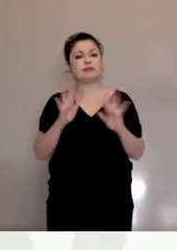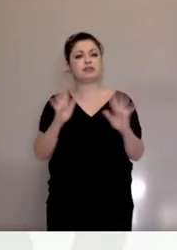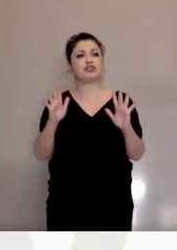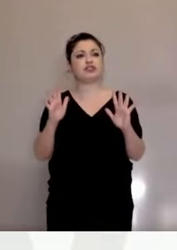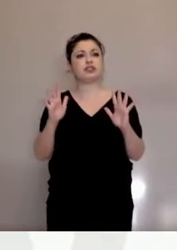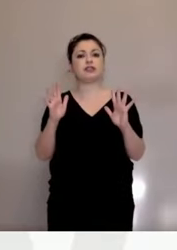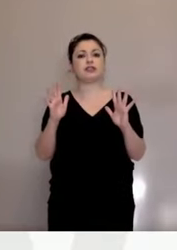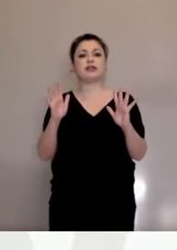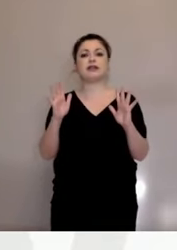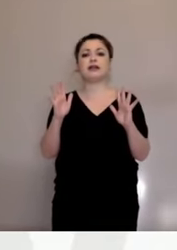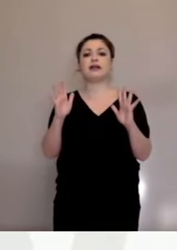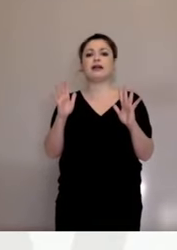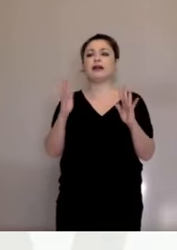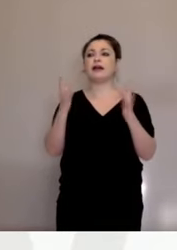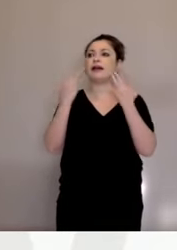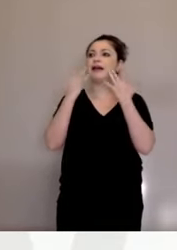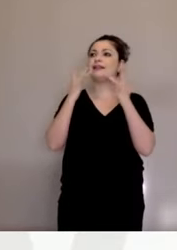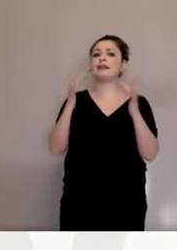Semplice che